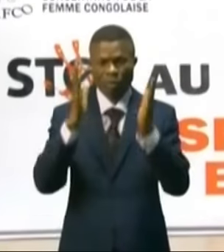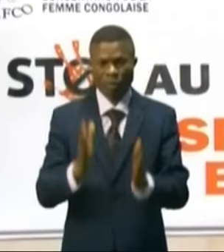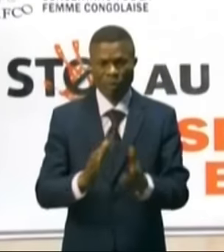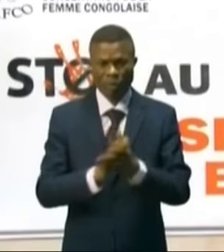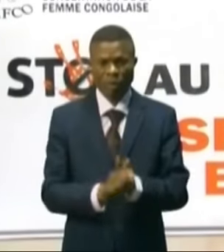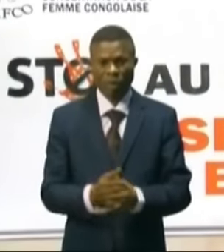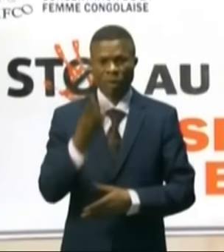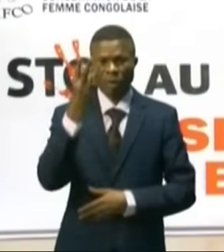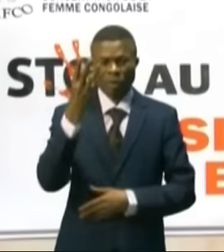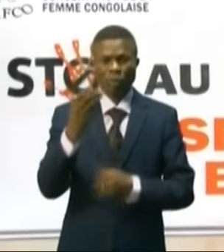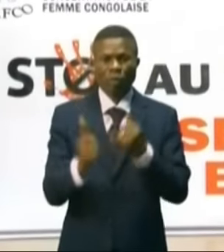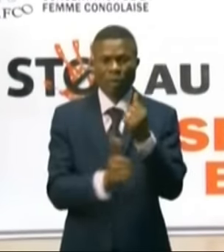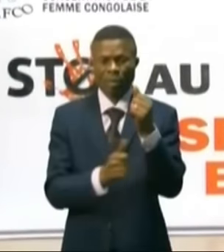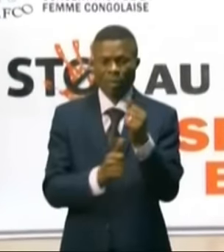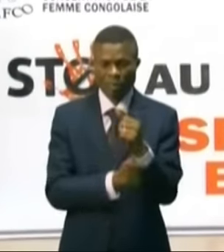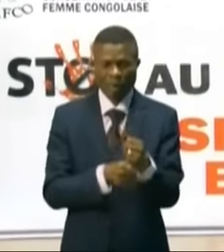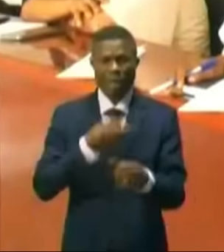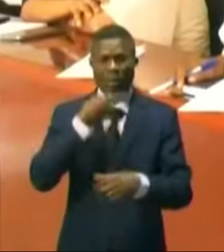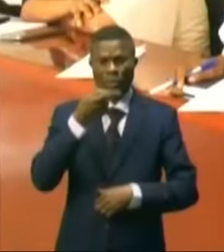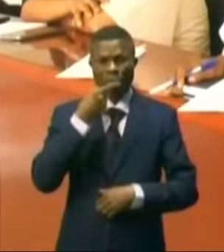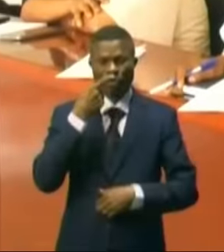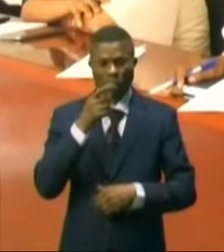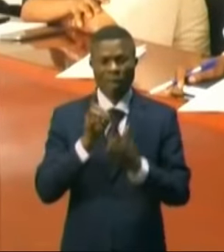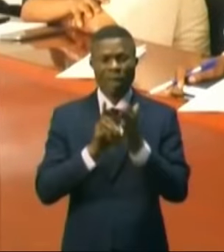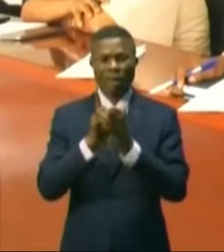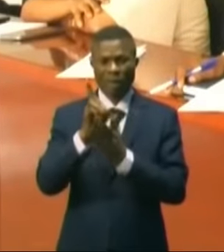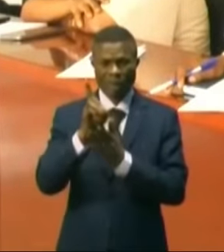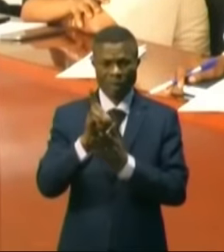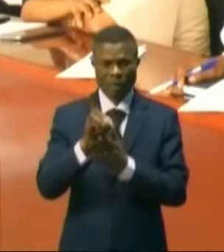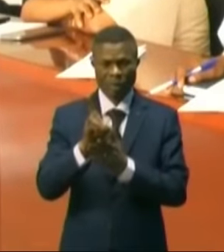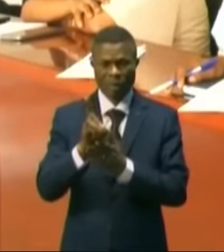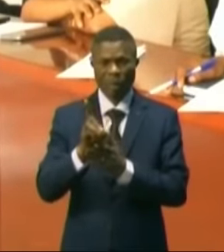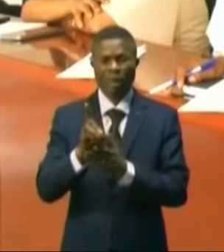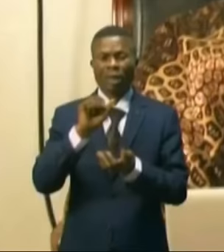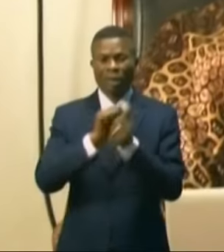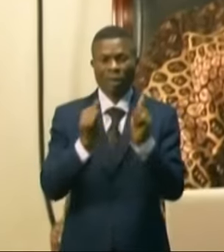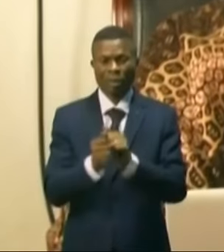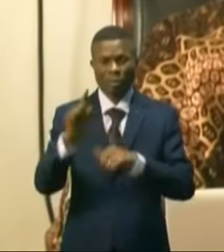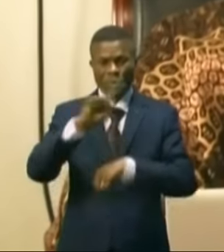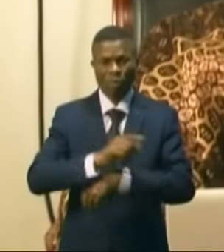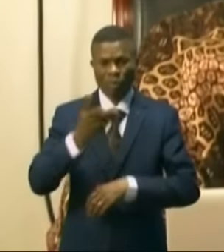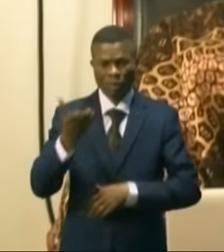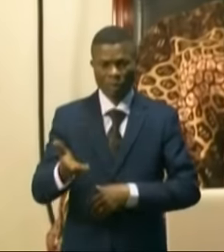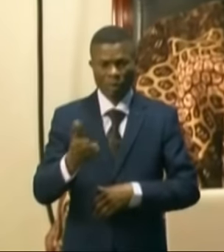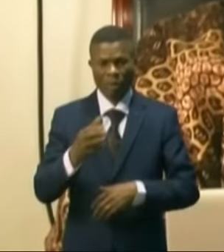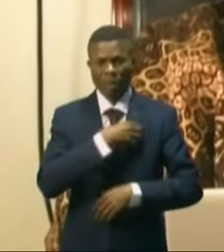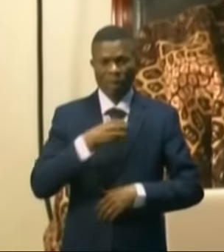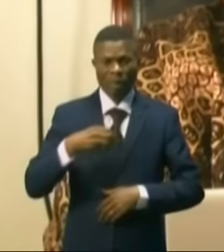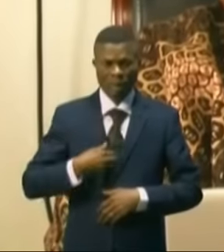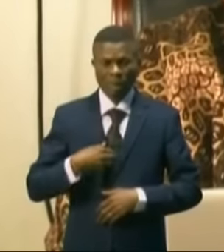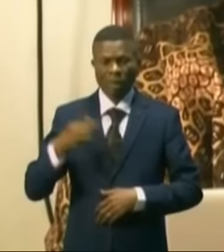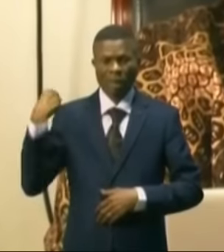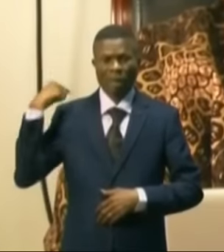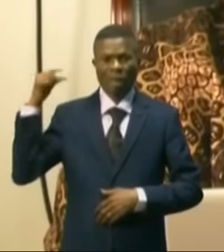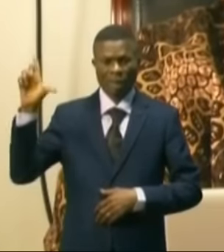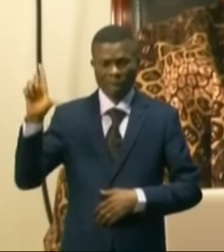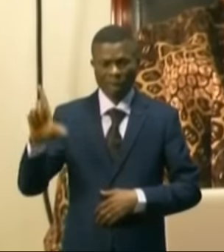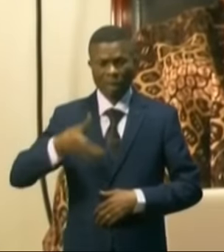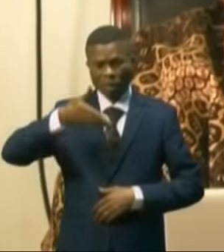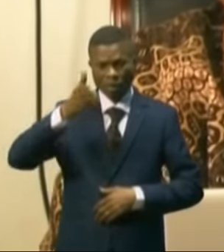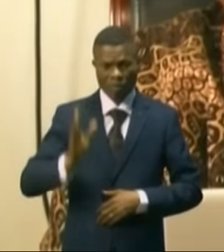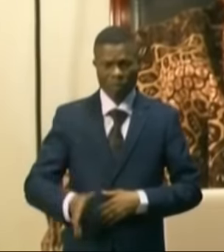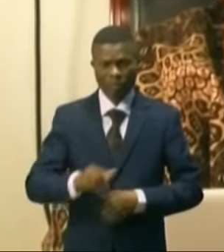3 intervenantes se sont partagées le développement de la thématique du jour. Madame Gabrielle Ngungu, experte